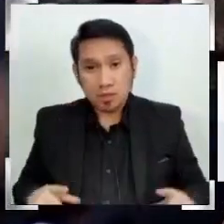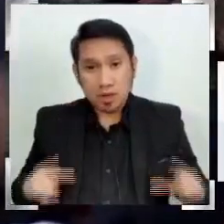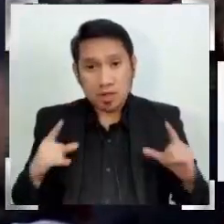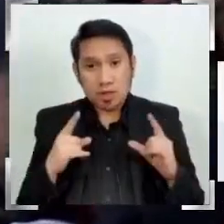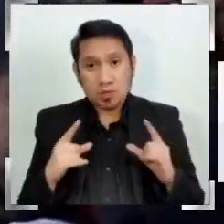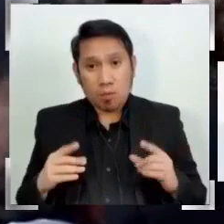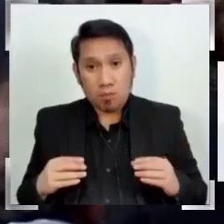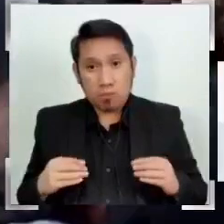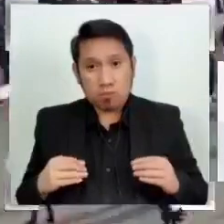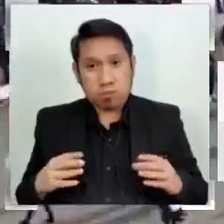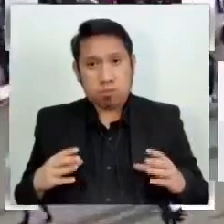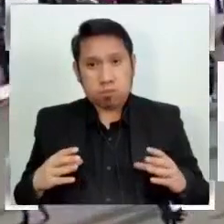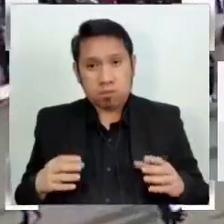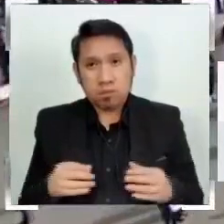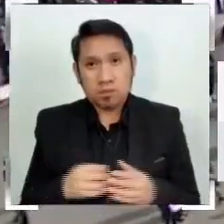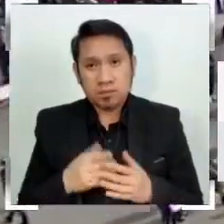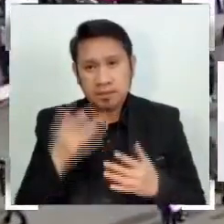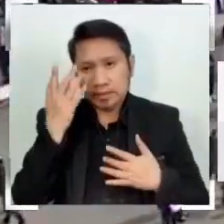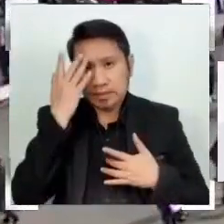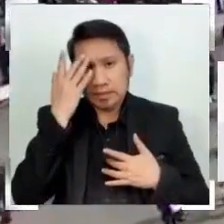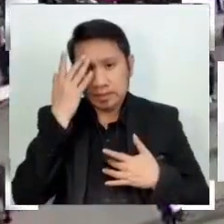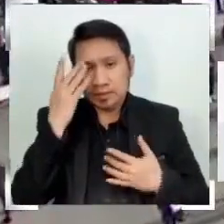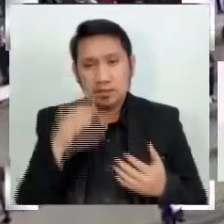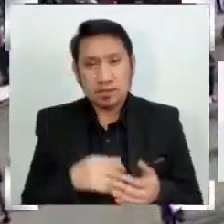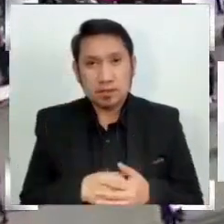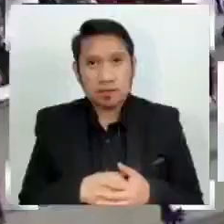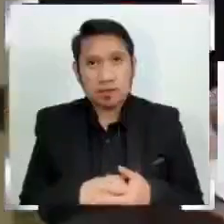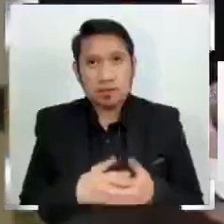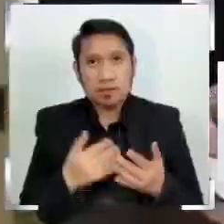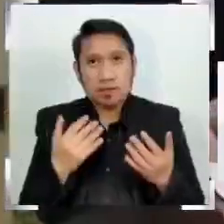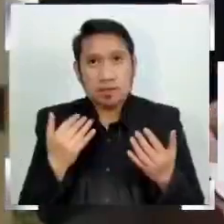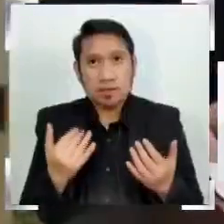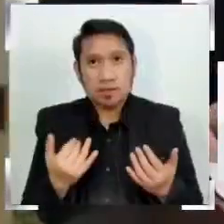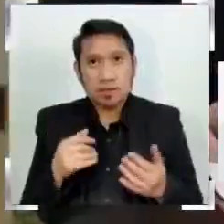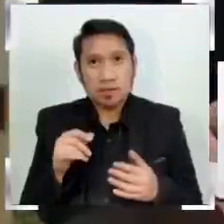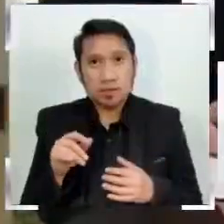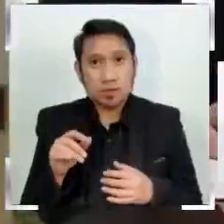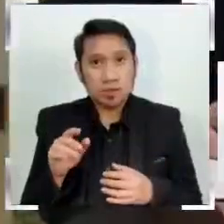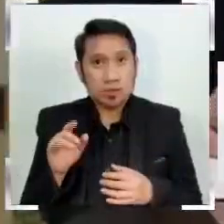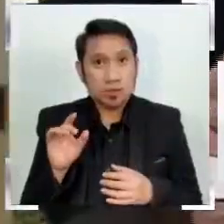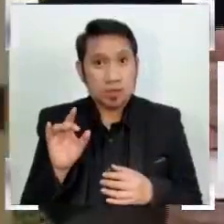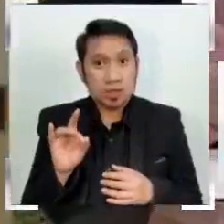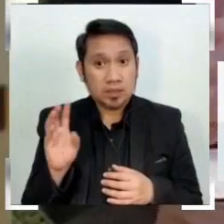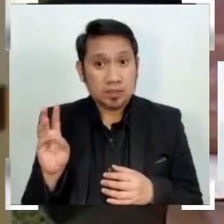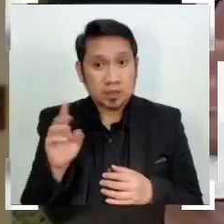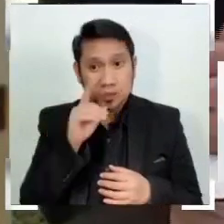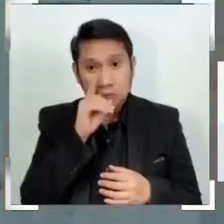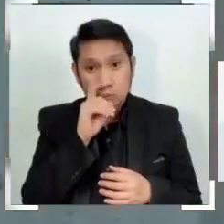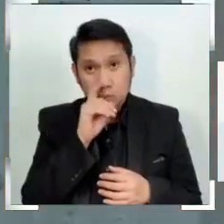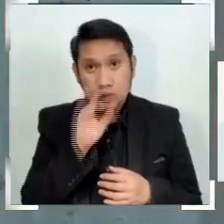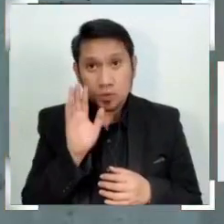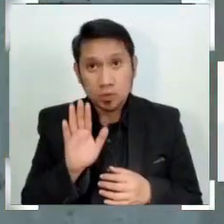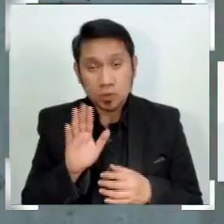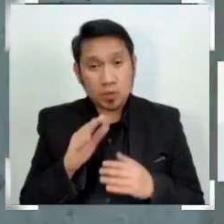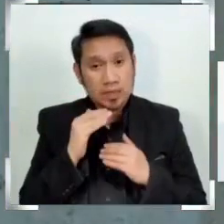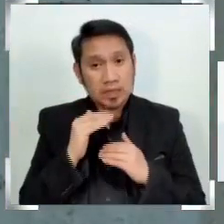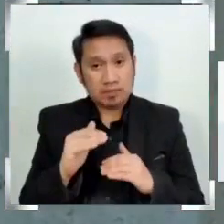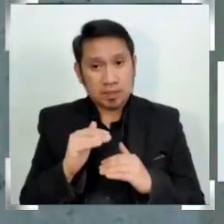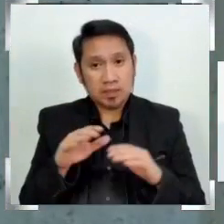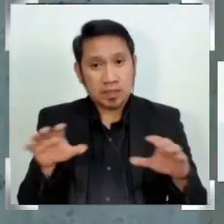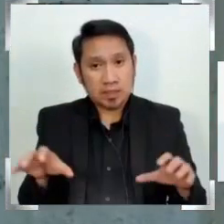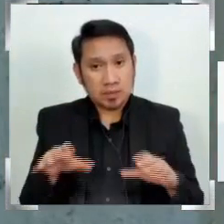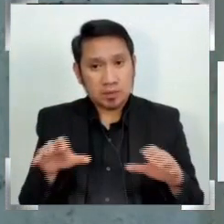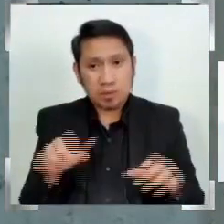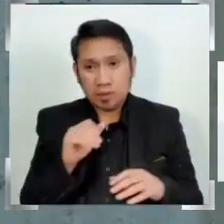baga. Ayon sa Vatican, lilimitahan muna ng 86 taong gulang na Santo Papa ang kanyang mga aktibidad para hindi siya gaano